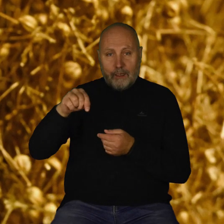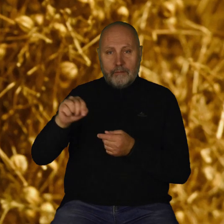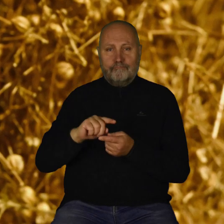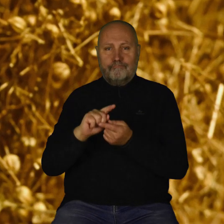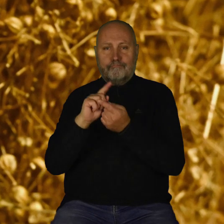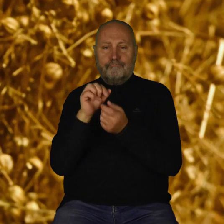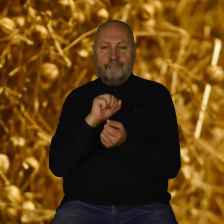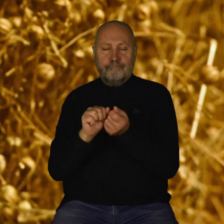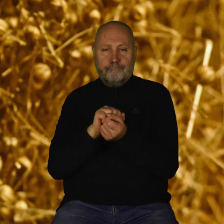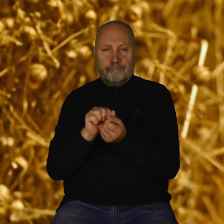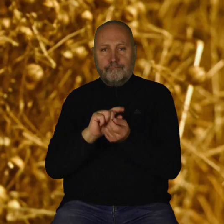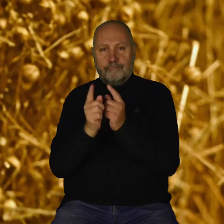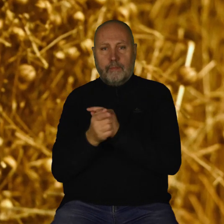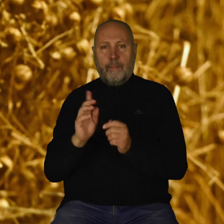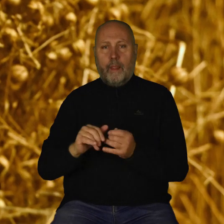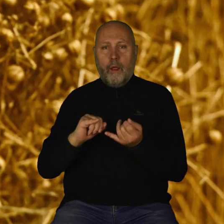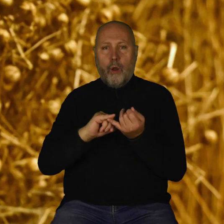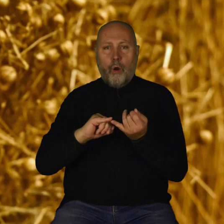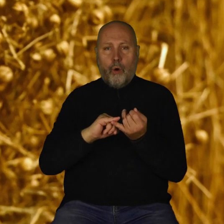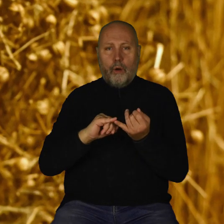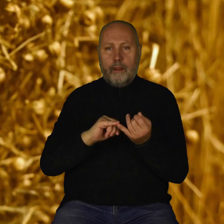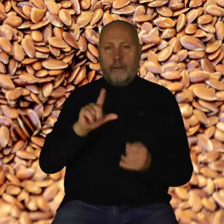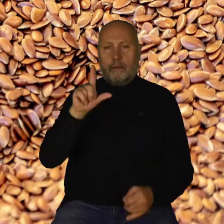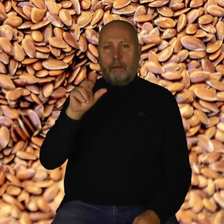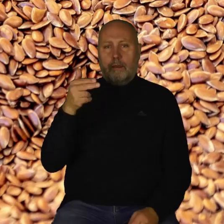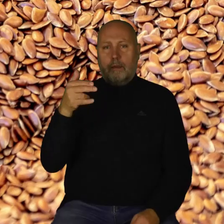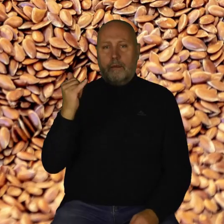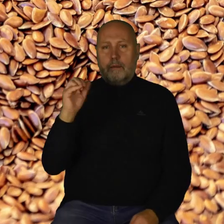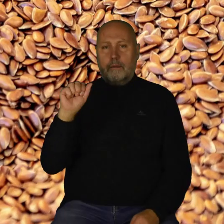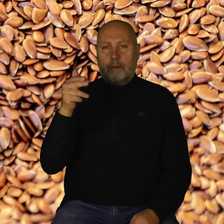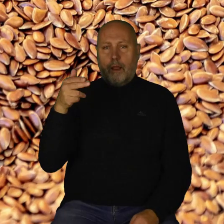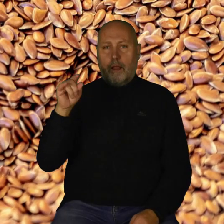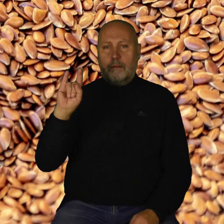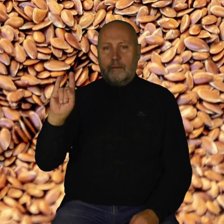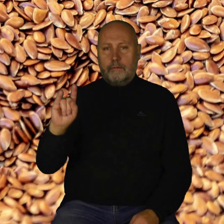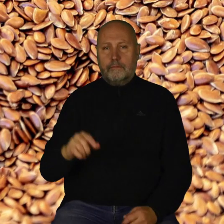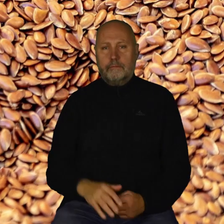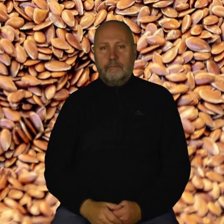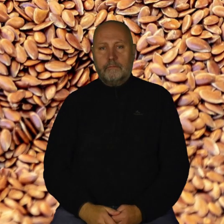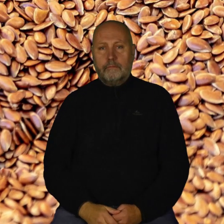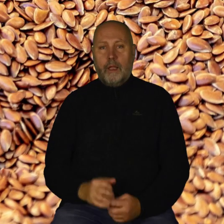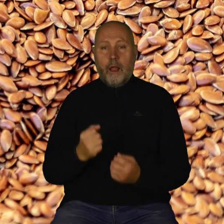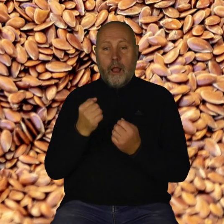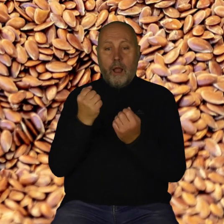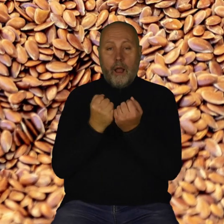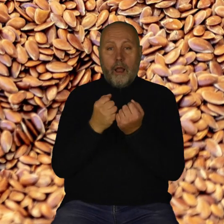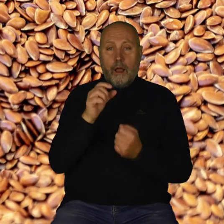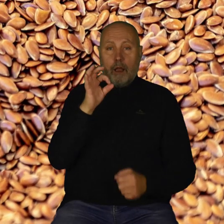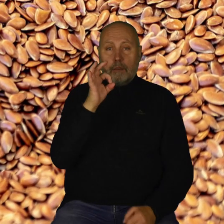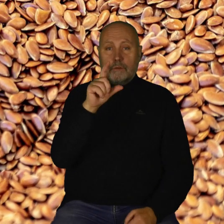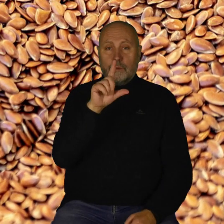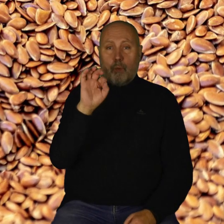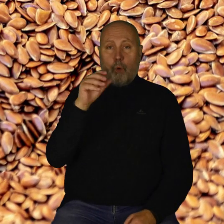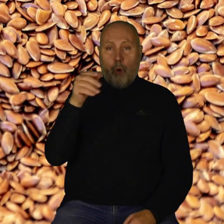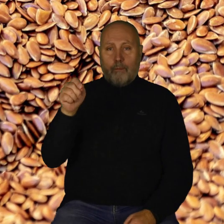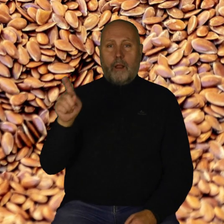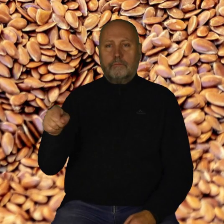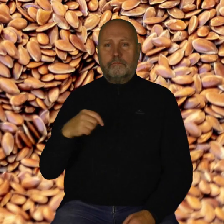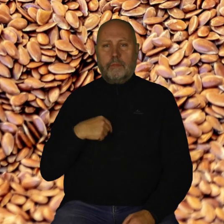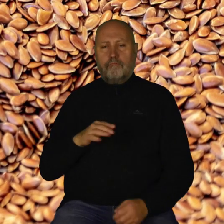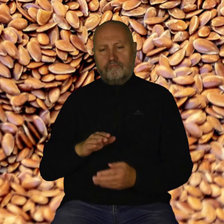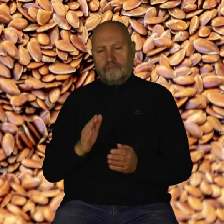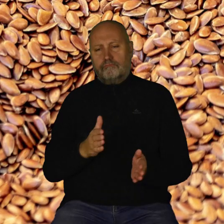ziarenka przerabiano na olej lniany słoma natomiast podlegała dalszym